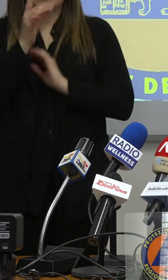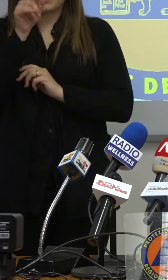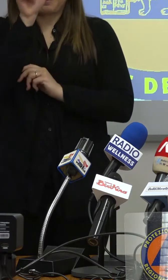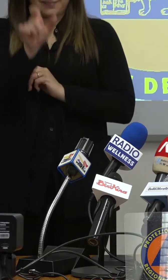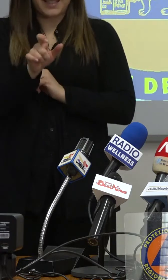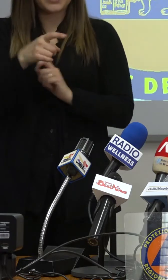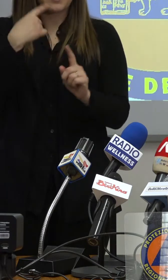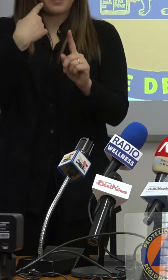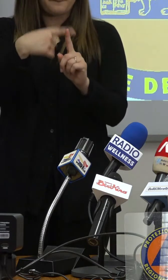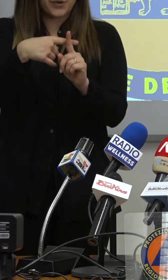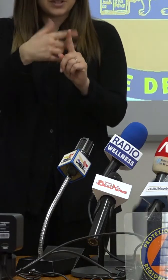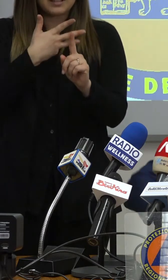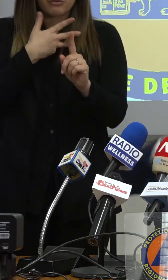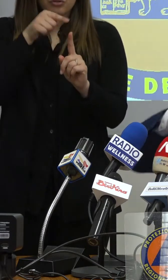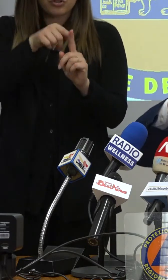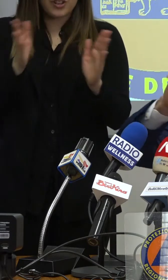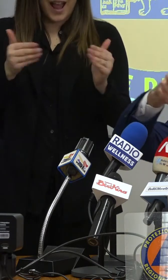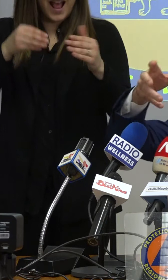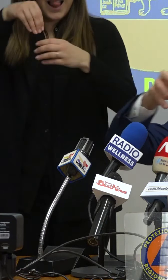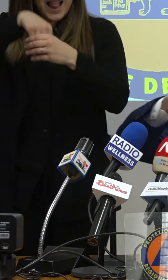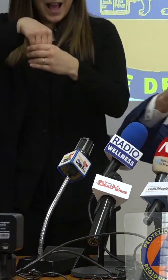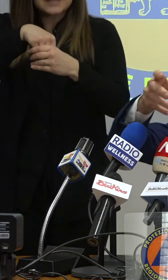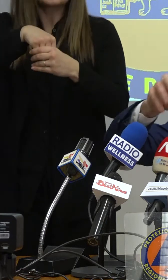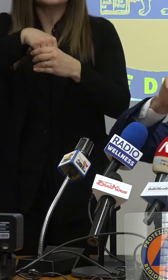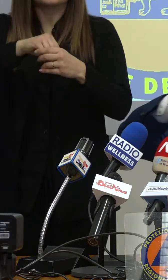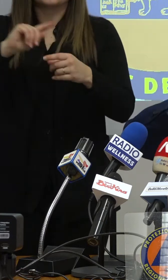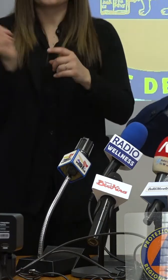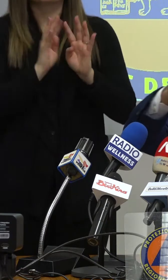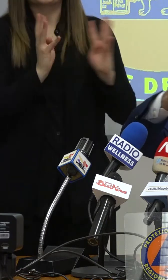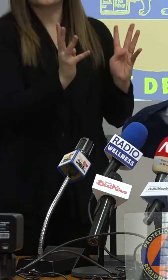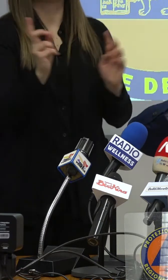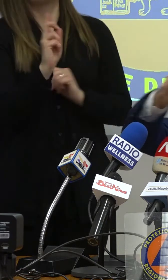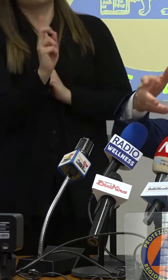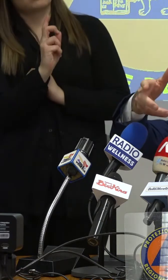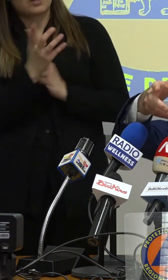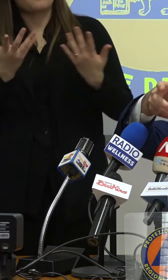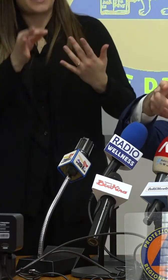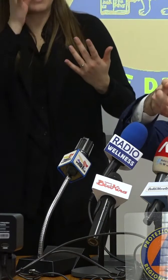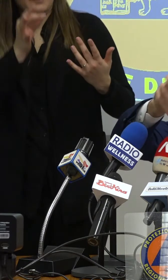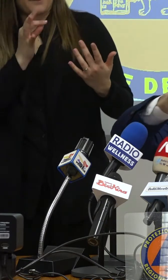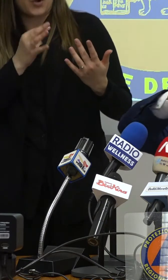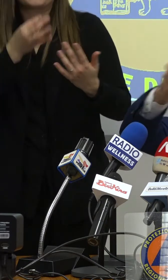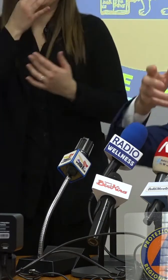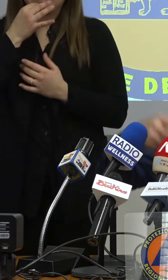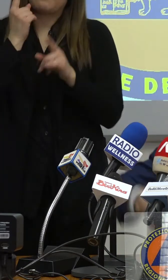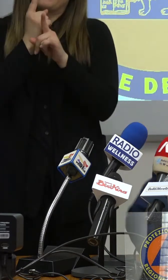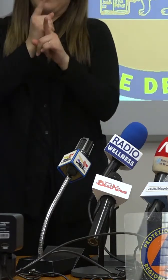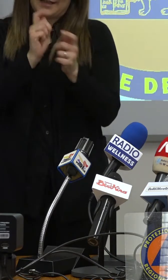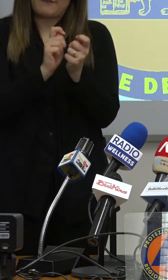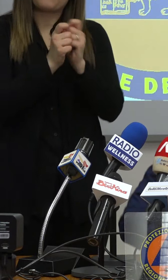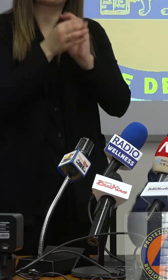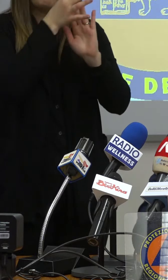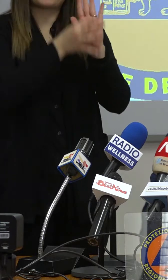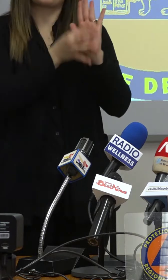del positivo. E, insomma, è un piano che si adegua alla percentuale di incidenza del virus e quindi